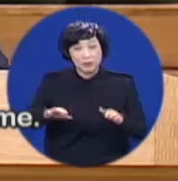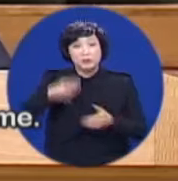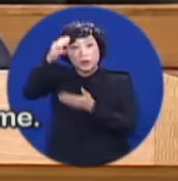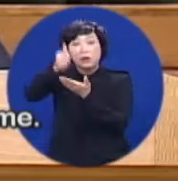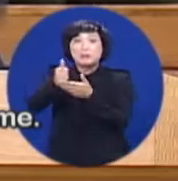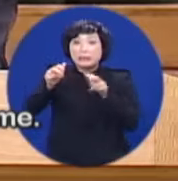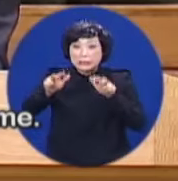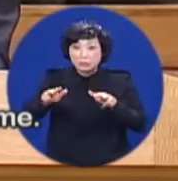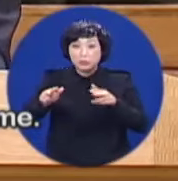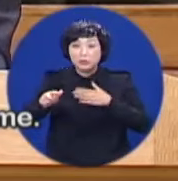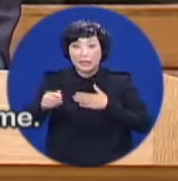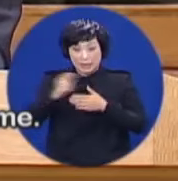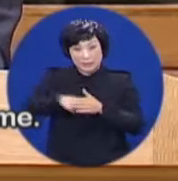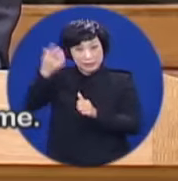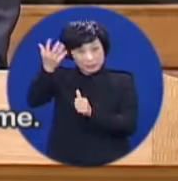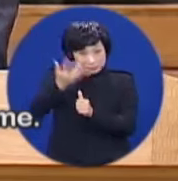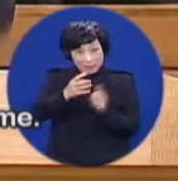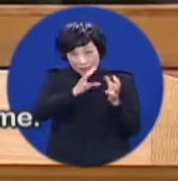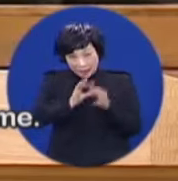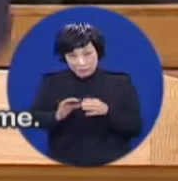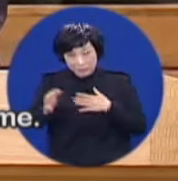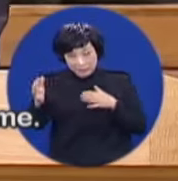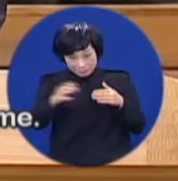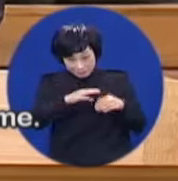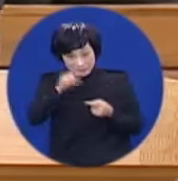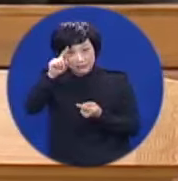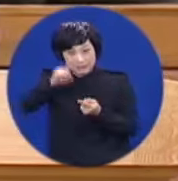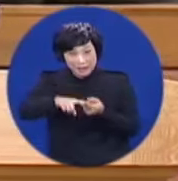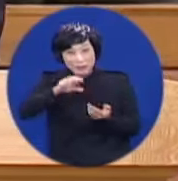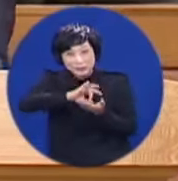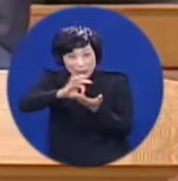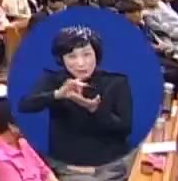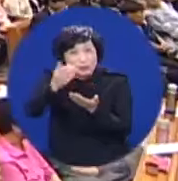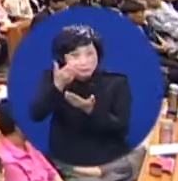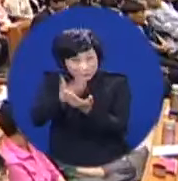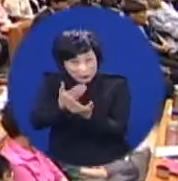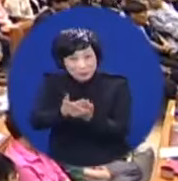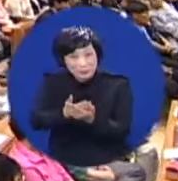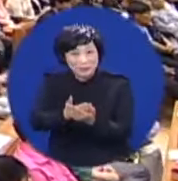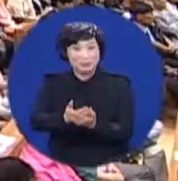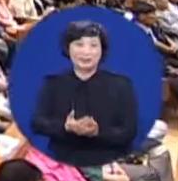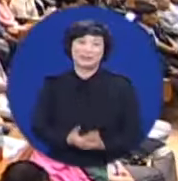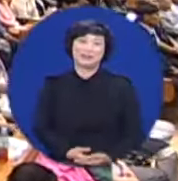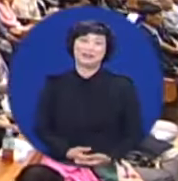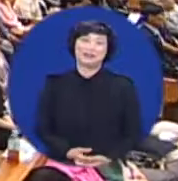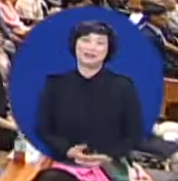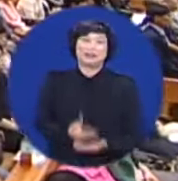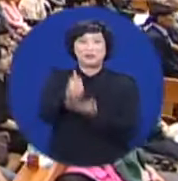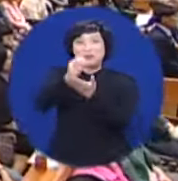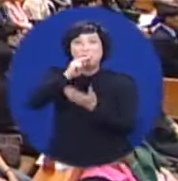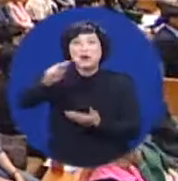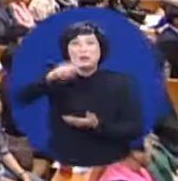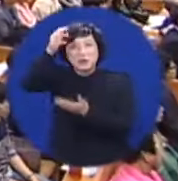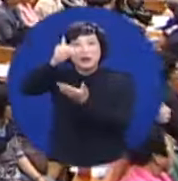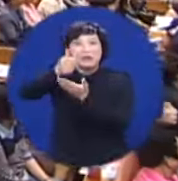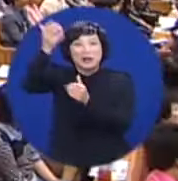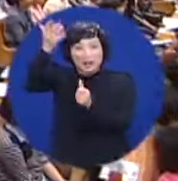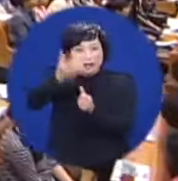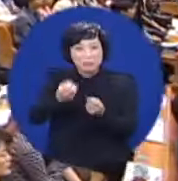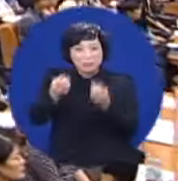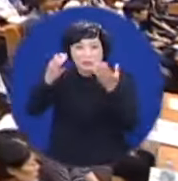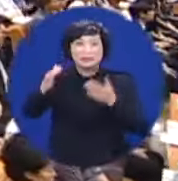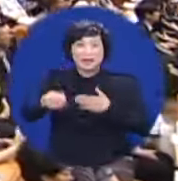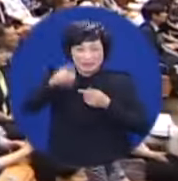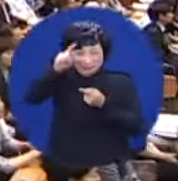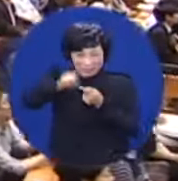성령이 지금도 임해서 나를 그렇게 사용하기를 원하신다. 주여 성령 양념결에 나를